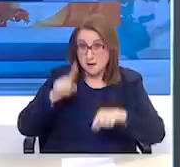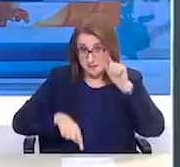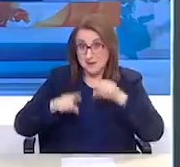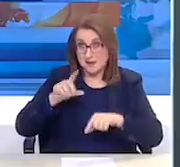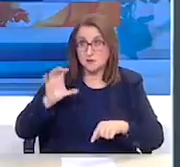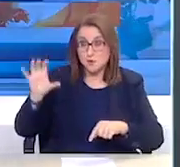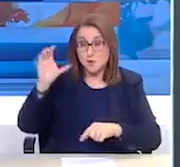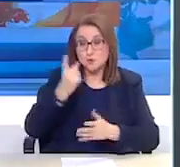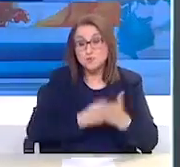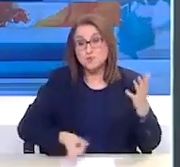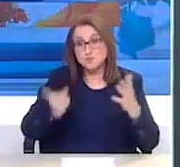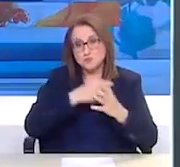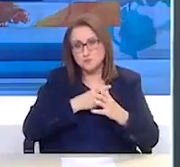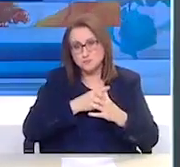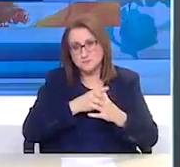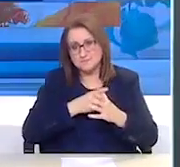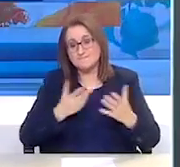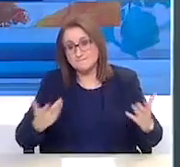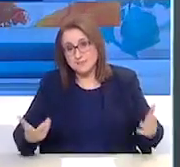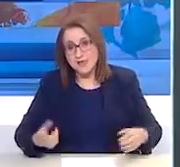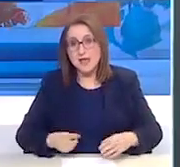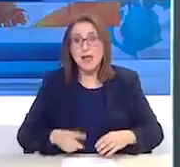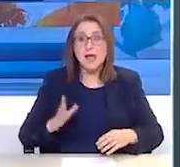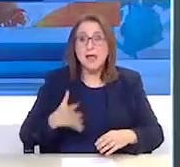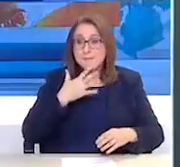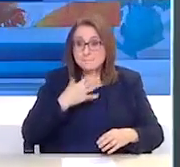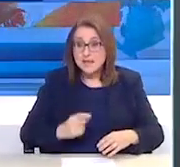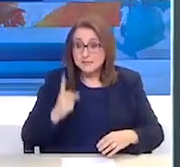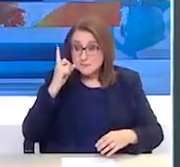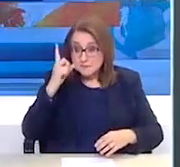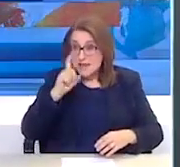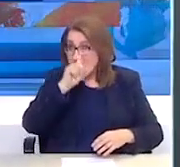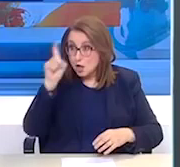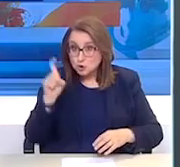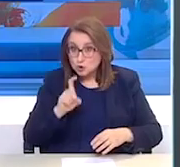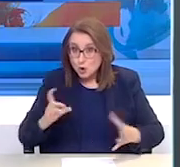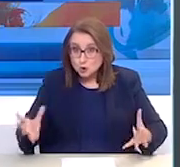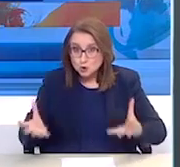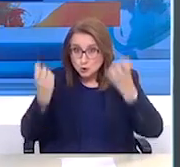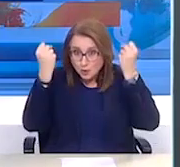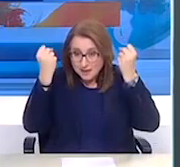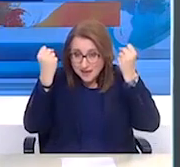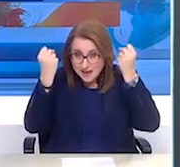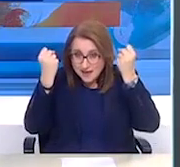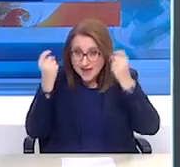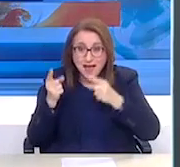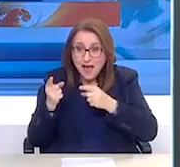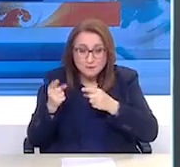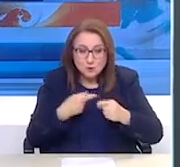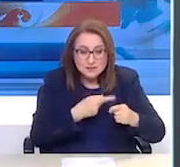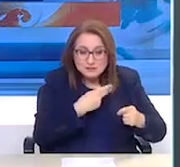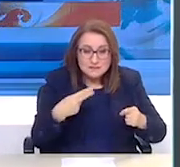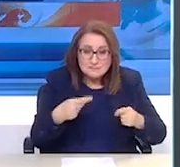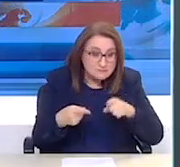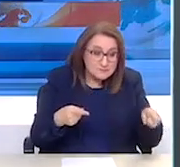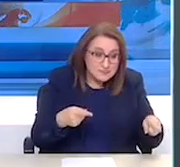υψηλός. Κάθε ζωή που κερδίζεται, ένας λιγότερος θάνατος, μας δίνει δύναμη να συνεχίσουμε. Τα θερμά μας συλληπιτήρια